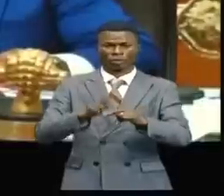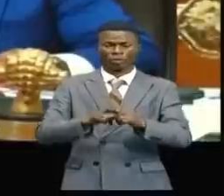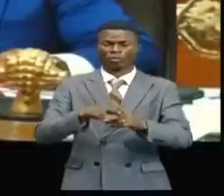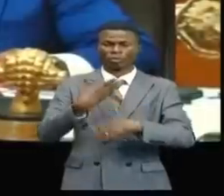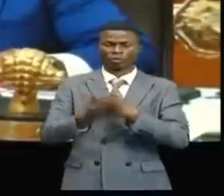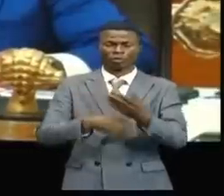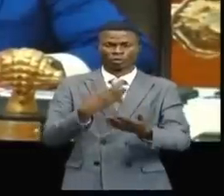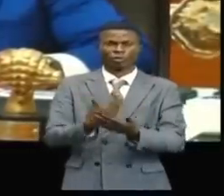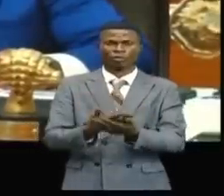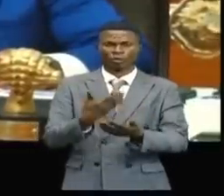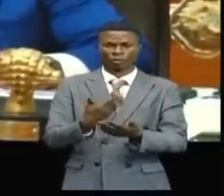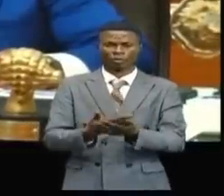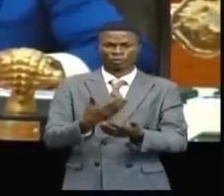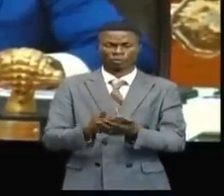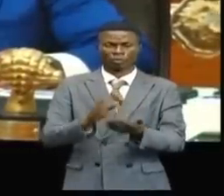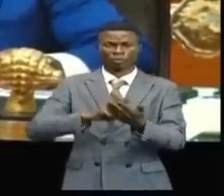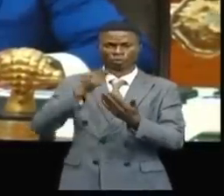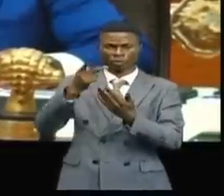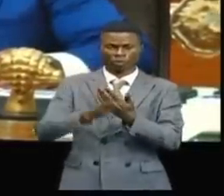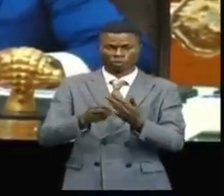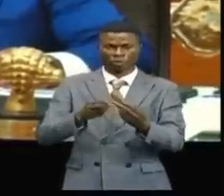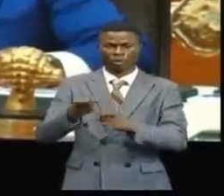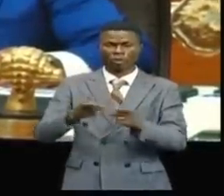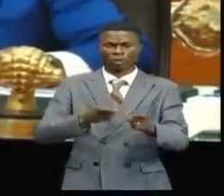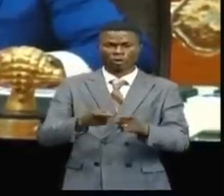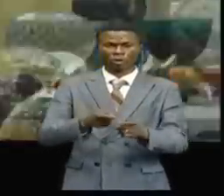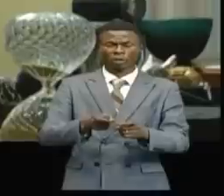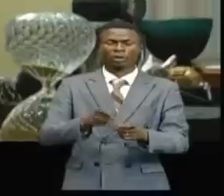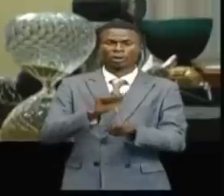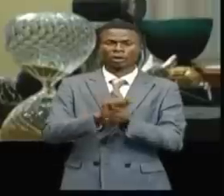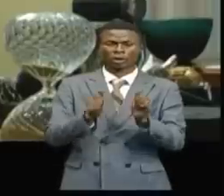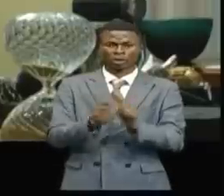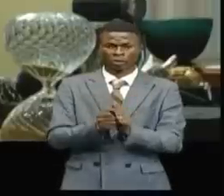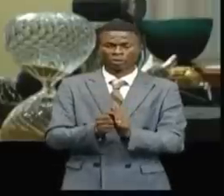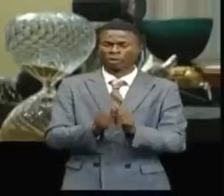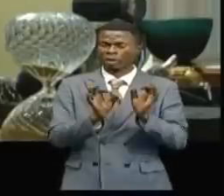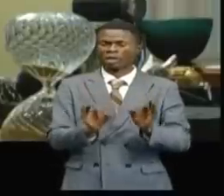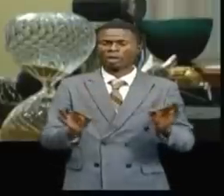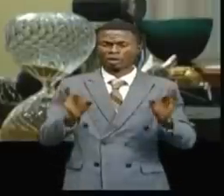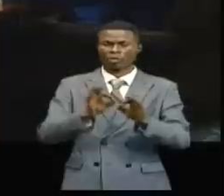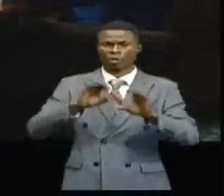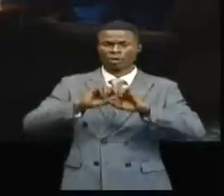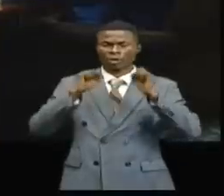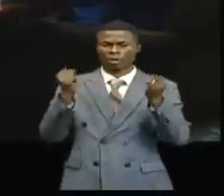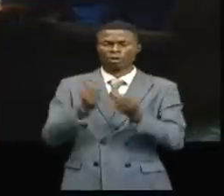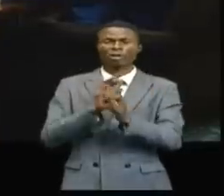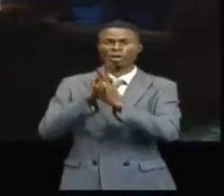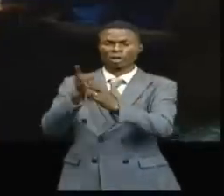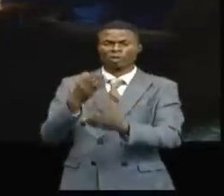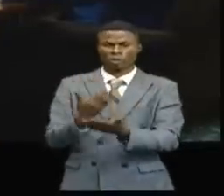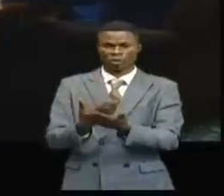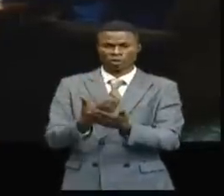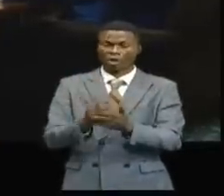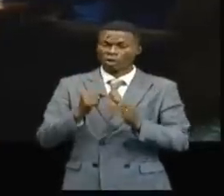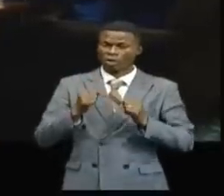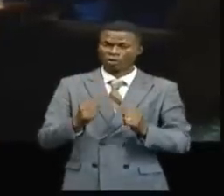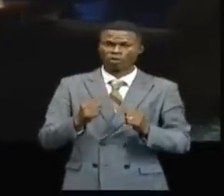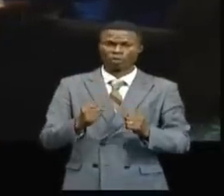d'activer rapidement un plan de gestion des flux migratoires et impacts sociaux comme réponse rapide et